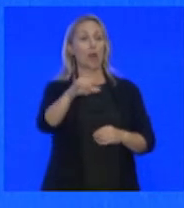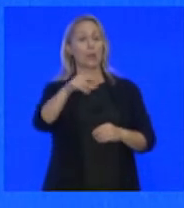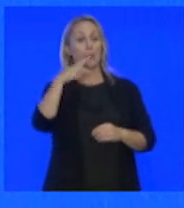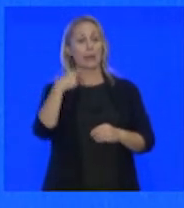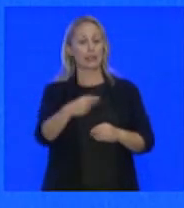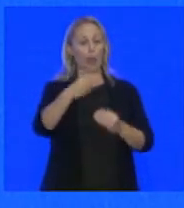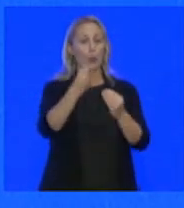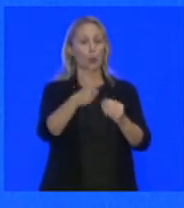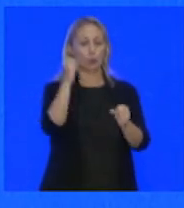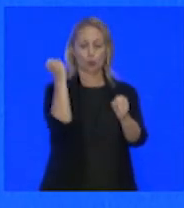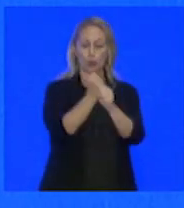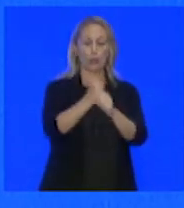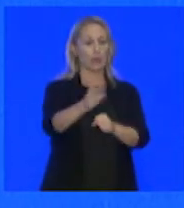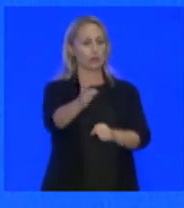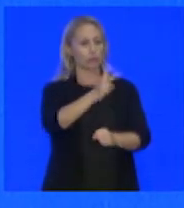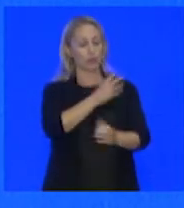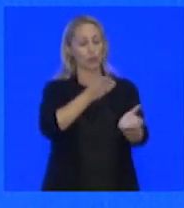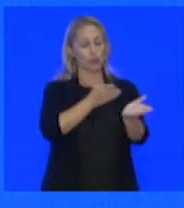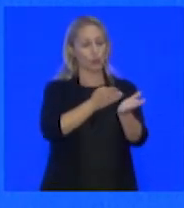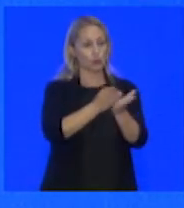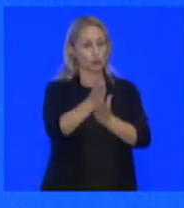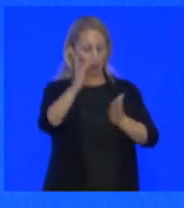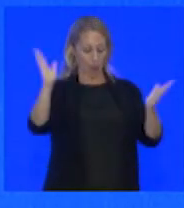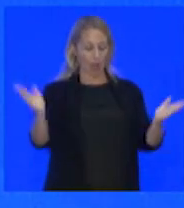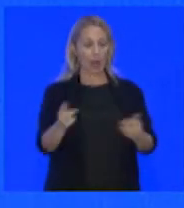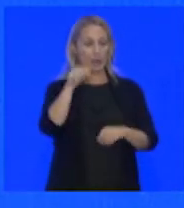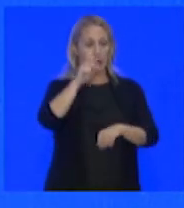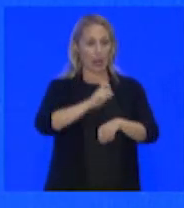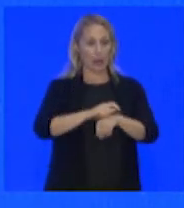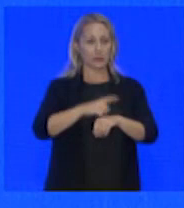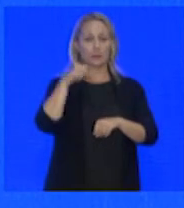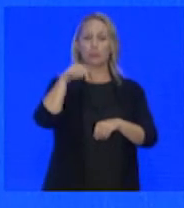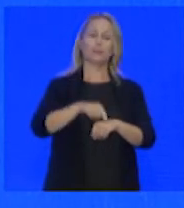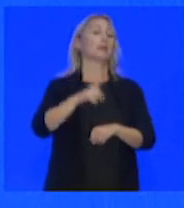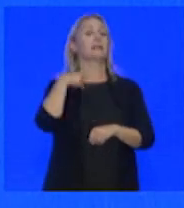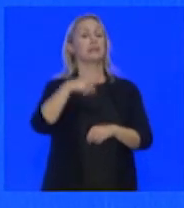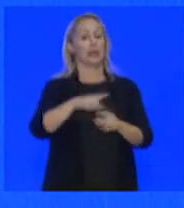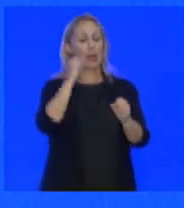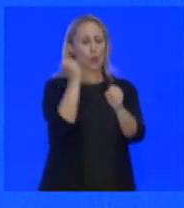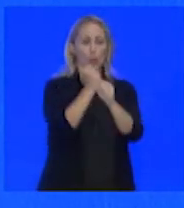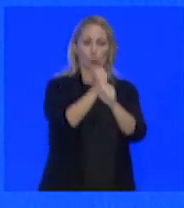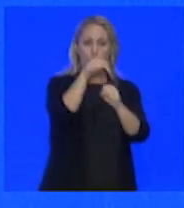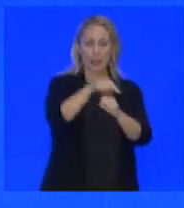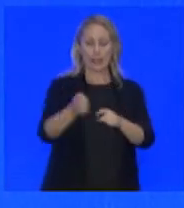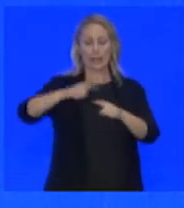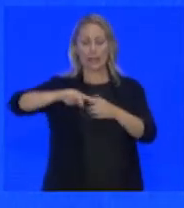αμοιβόμενες θέσεις εργασίας υψηλής εξειδίκευσης, όποιος φέρνει υψηλή προστιθέμενη αξία στην ελληνική